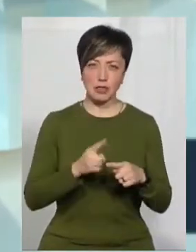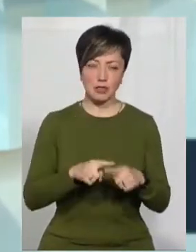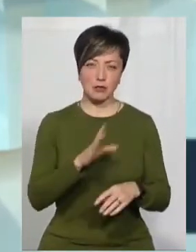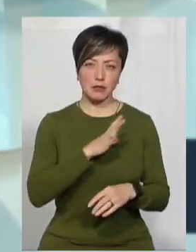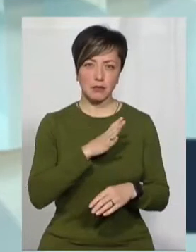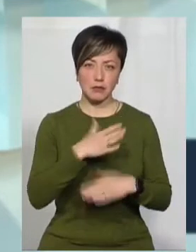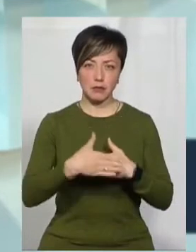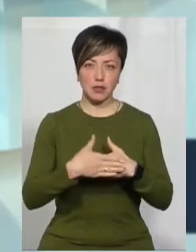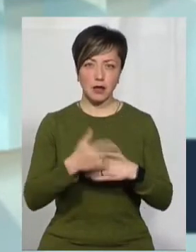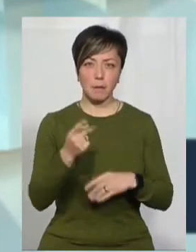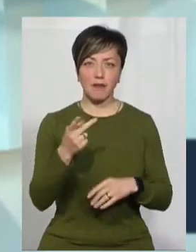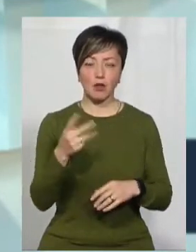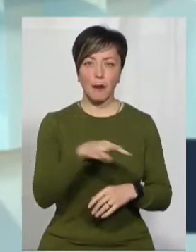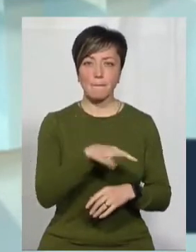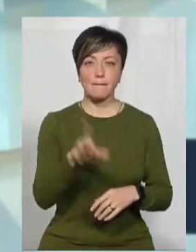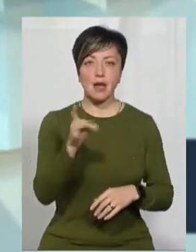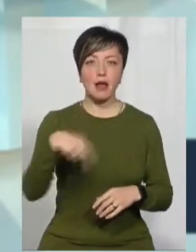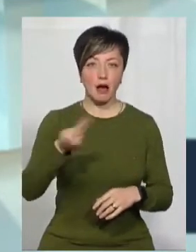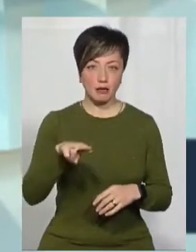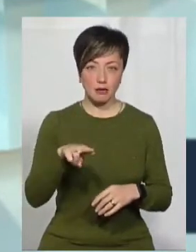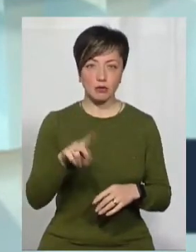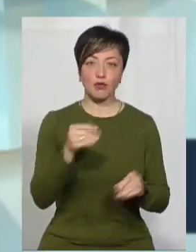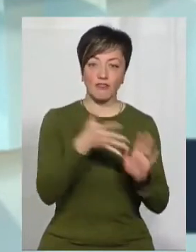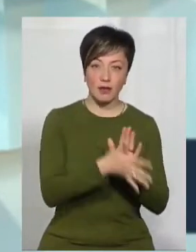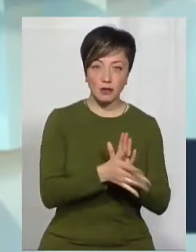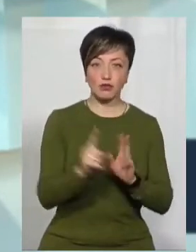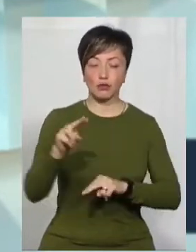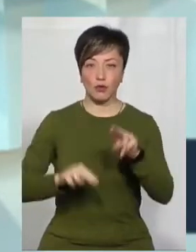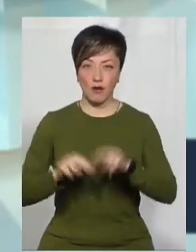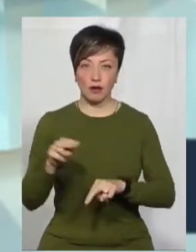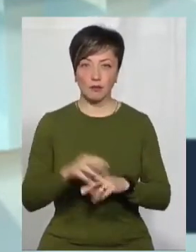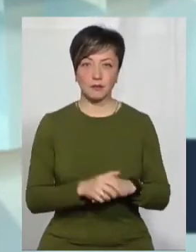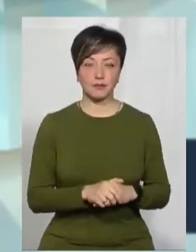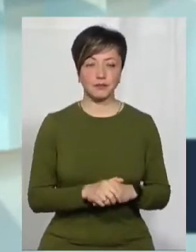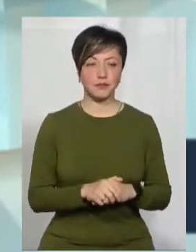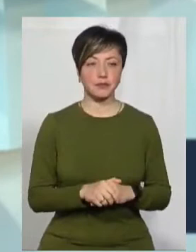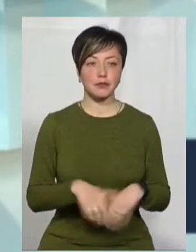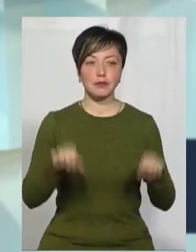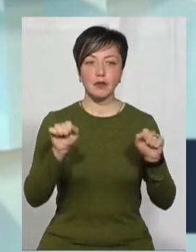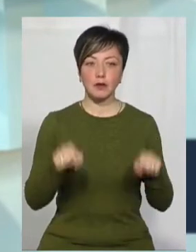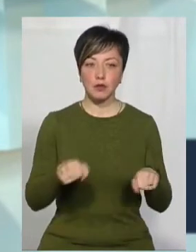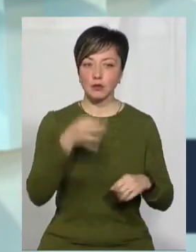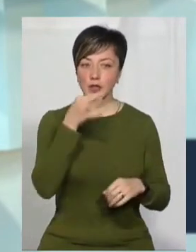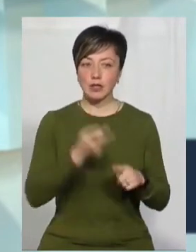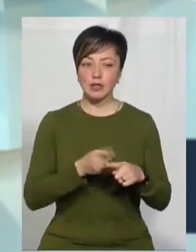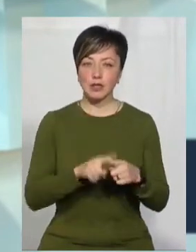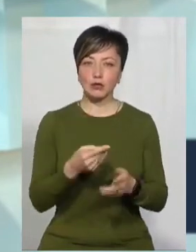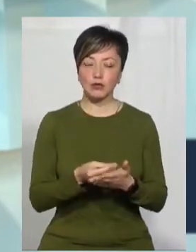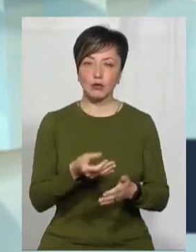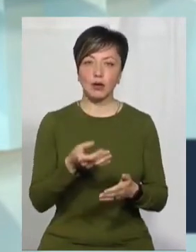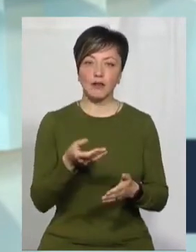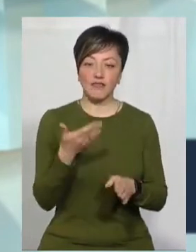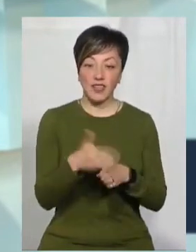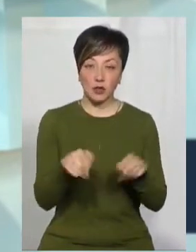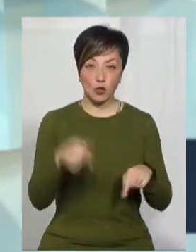був близько 1,5 мільярда. То, що освоювали, то, що будували за попередні роки. Тому можемо сказати, що ця сума, яка виділена саме цього